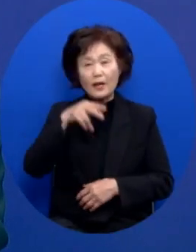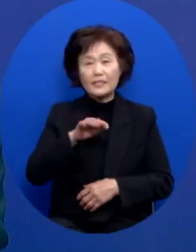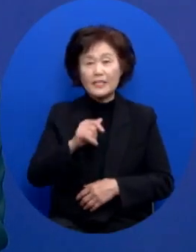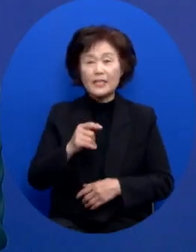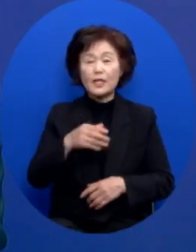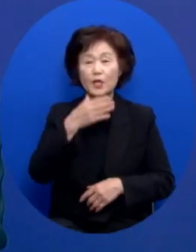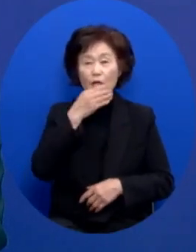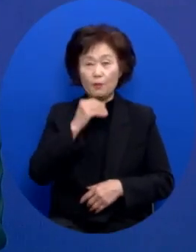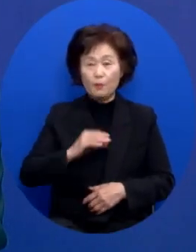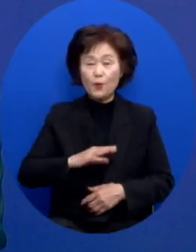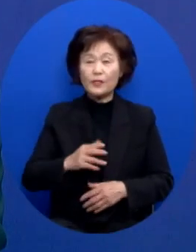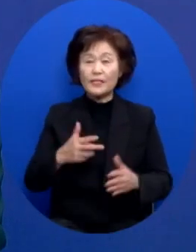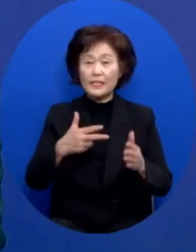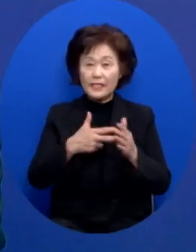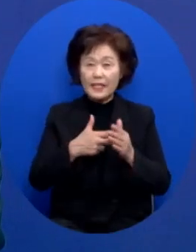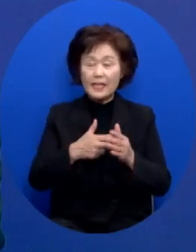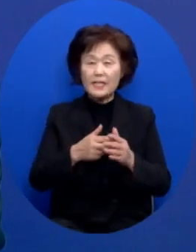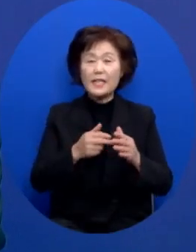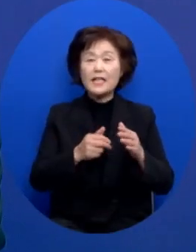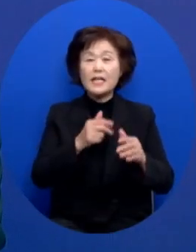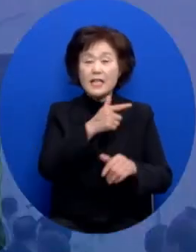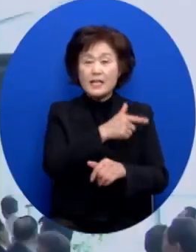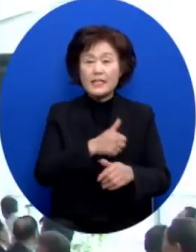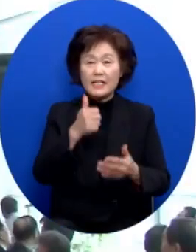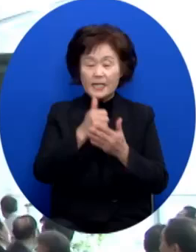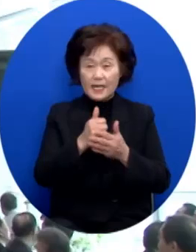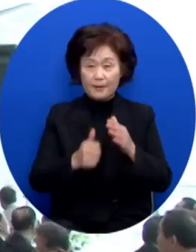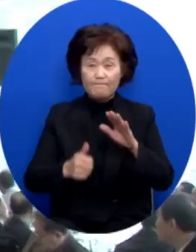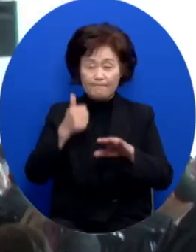포항설린복지재단이 이사장 이취임식을 열었습니다.